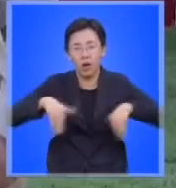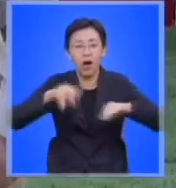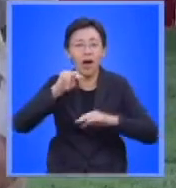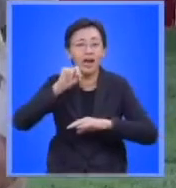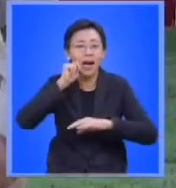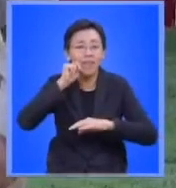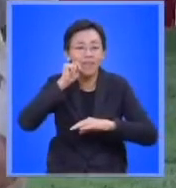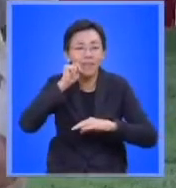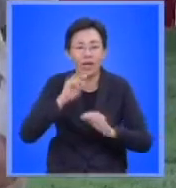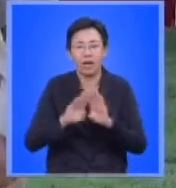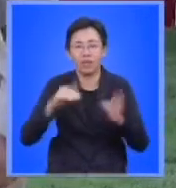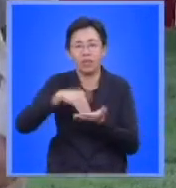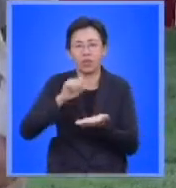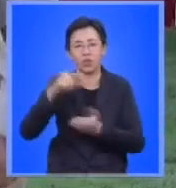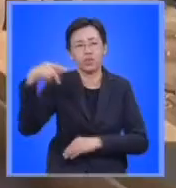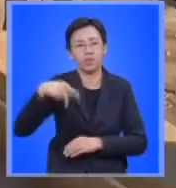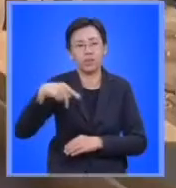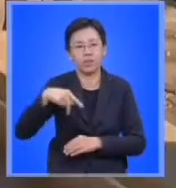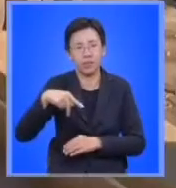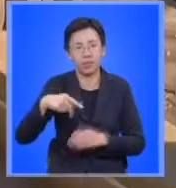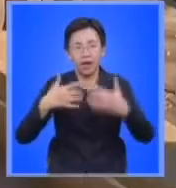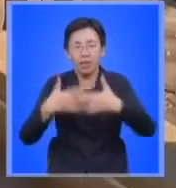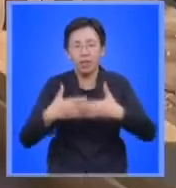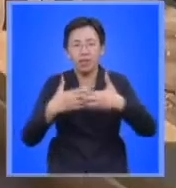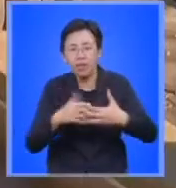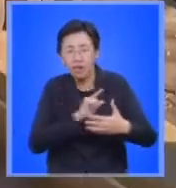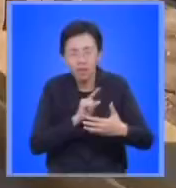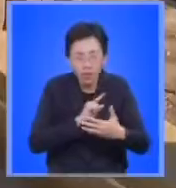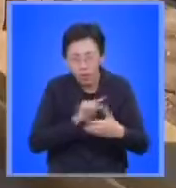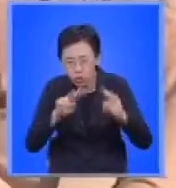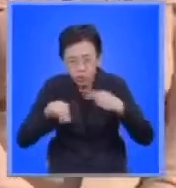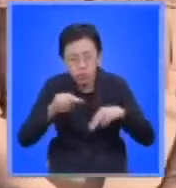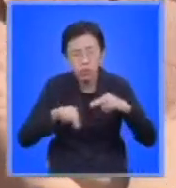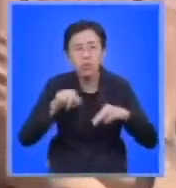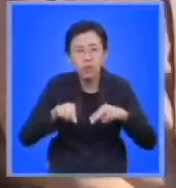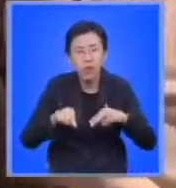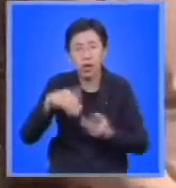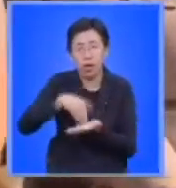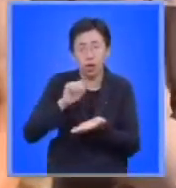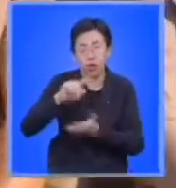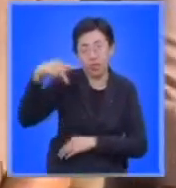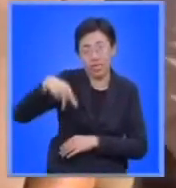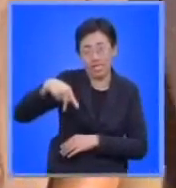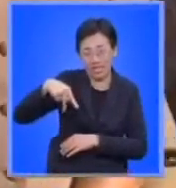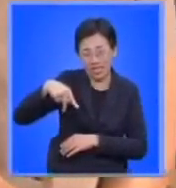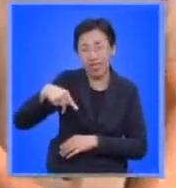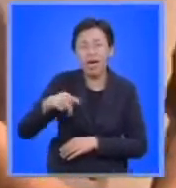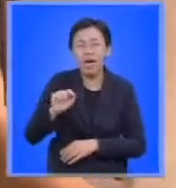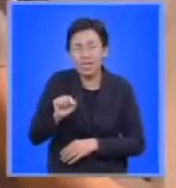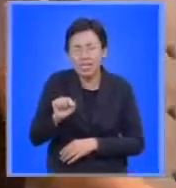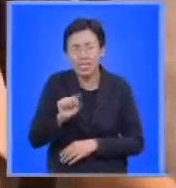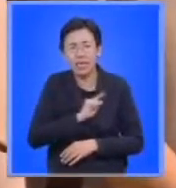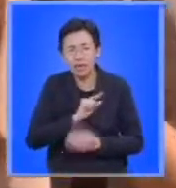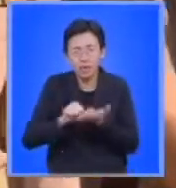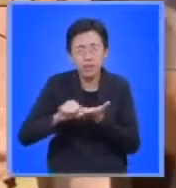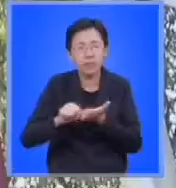เปิดศูนย์ปฏิบัติการเฉพาะกิจสำนักเครื่องจักรกลพร้อมกับบอกว่าศูนย์ปฏิบัติการเฉพาะกิจสำนักเครื่องจักรกลแห่งนี้แหละครับจะเดินหน้า